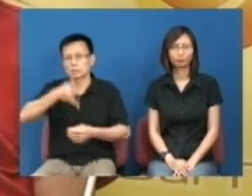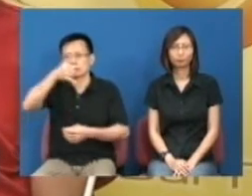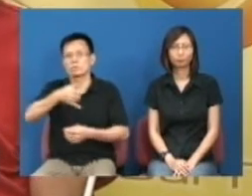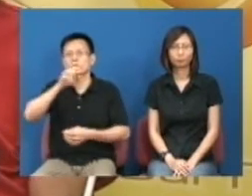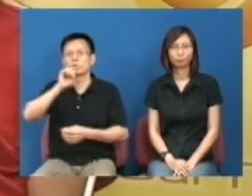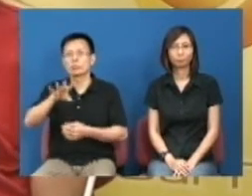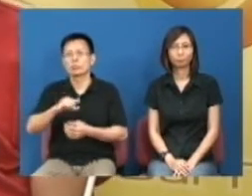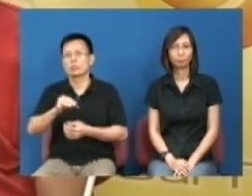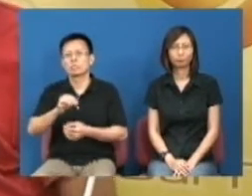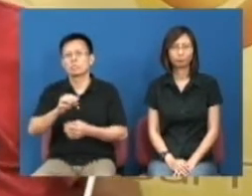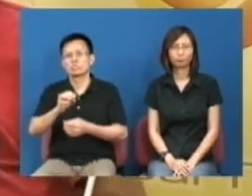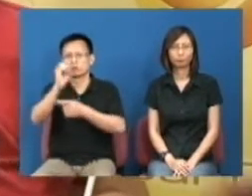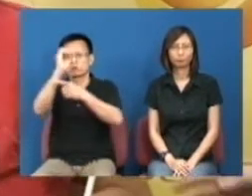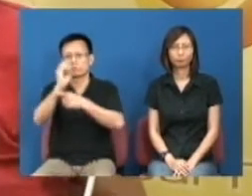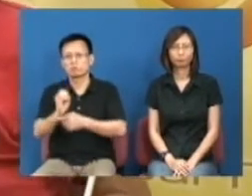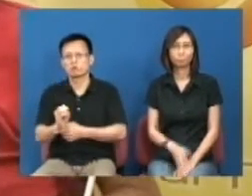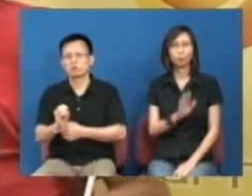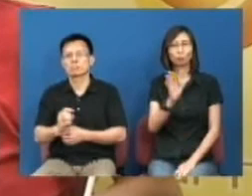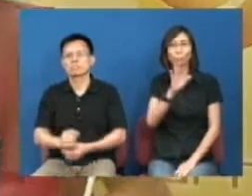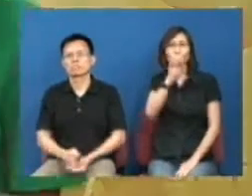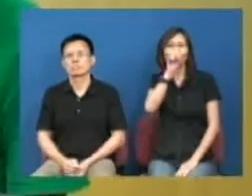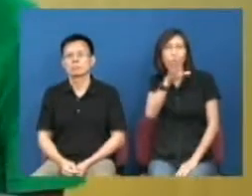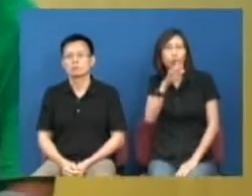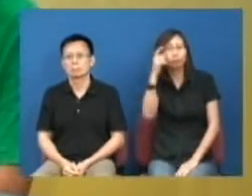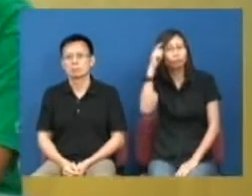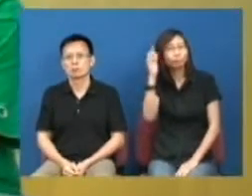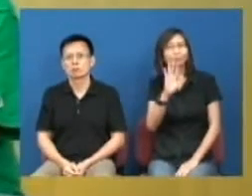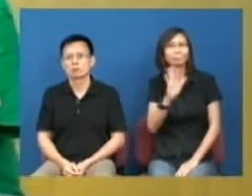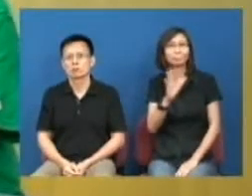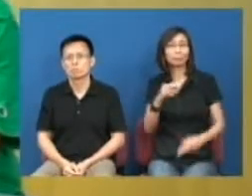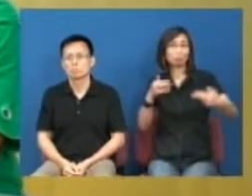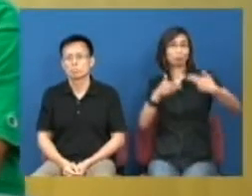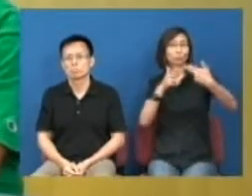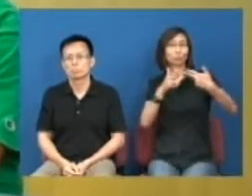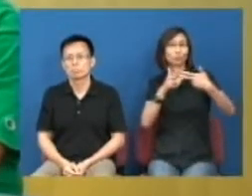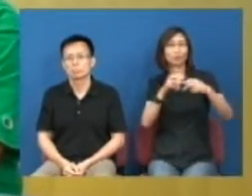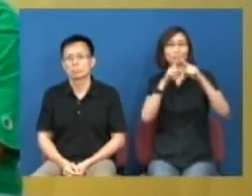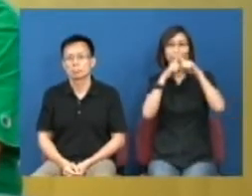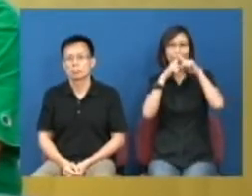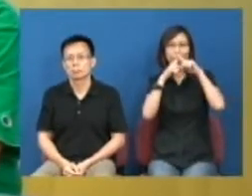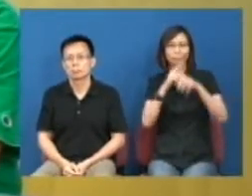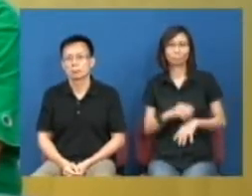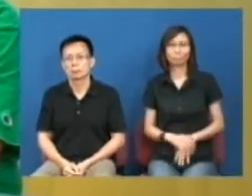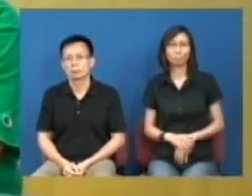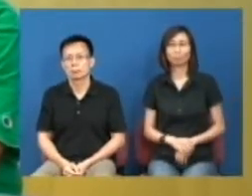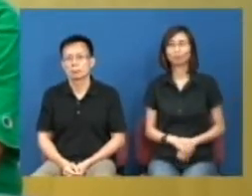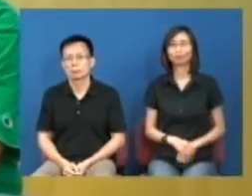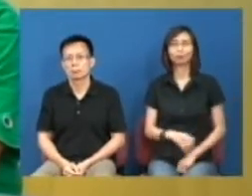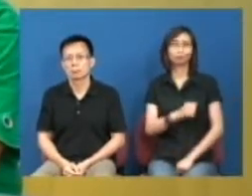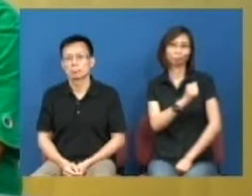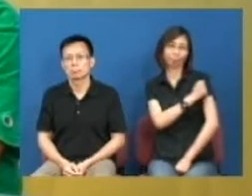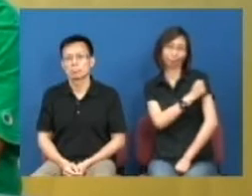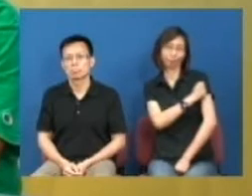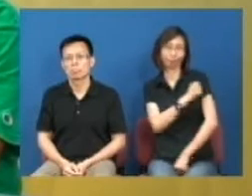會令到個社會？ 唔係唔想講啊，媒體都唔報道啊，點講咧？其實 唔係令啊咁啊， 依個有啲難度嘅，其實